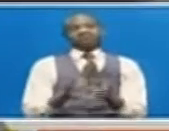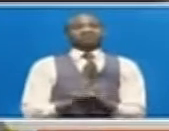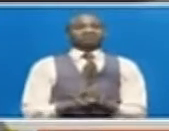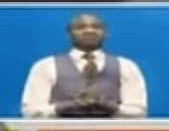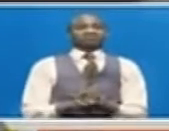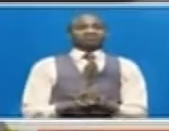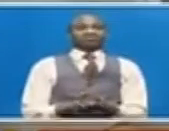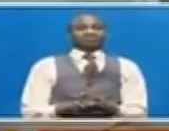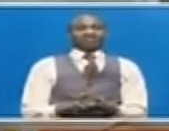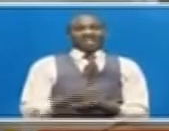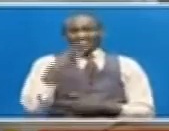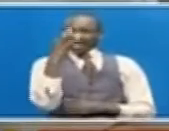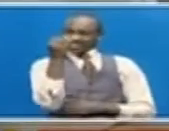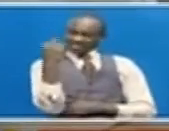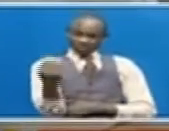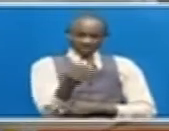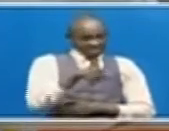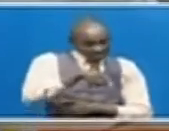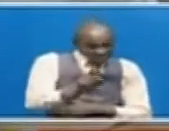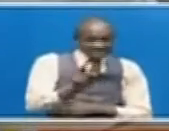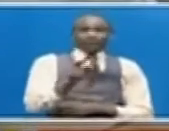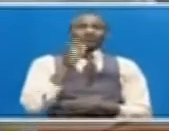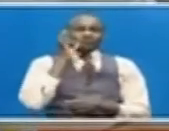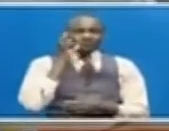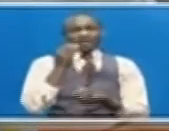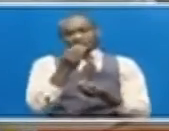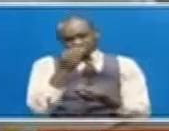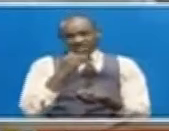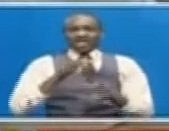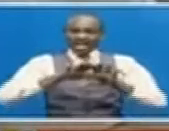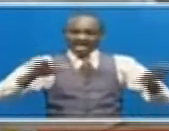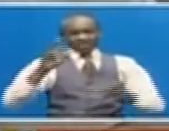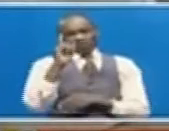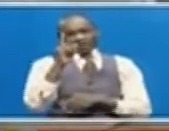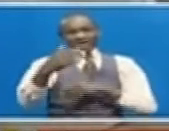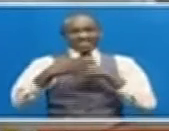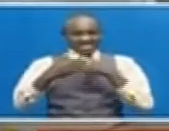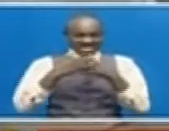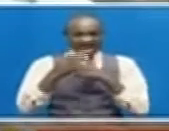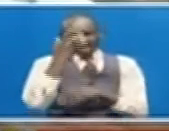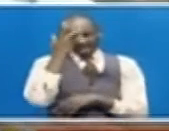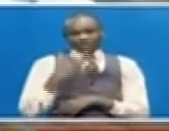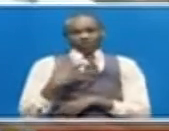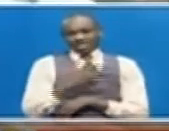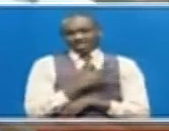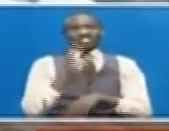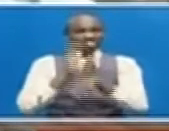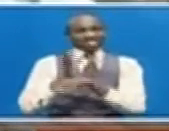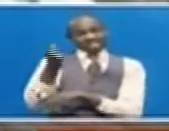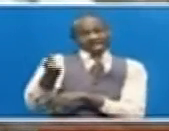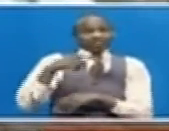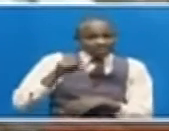wanatapika 30 Hao walikula matunda hayo kwenye shamba lililoko karibu na Kanisa katholiki la gadhogu waliokuwa